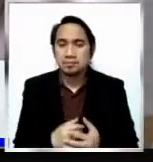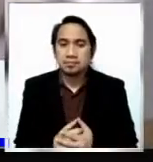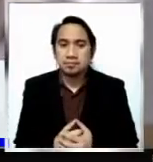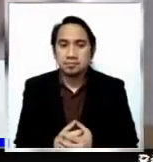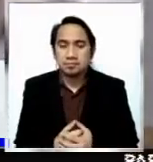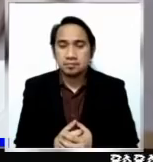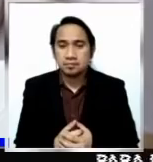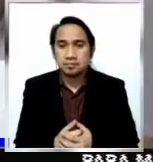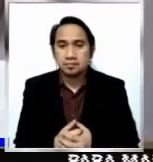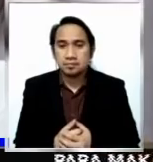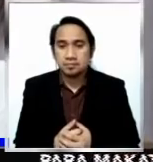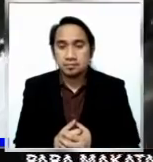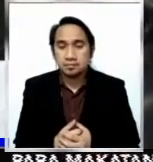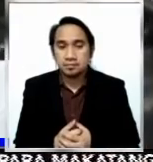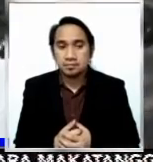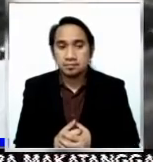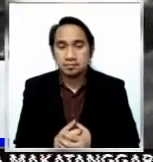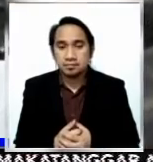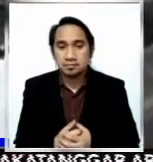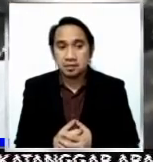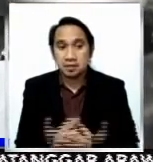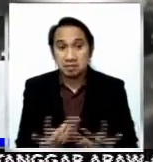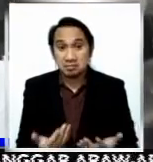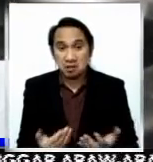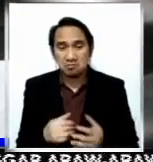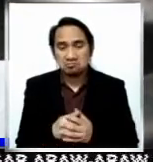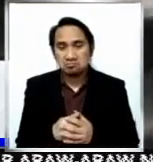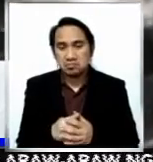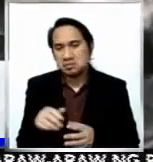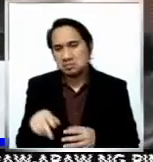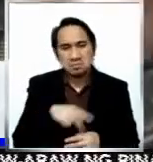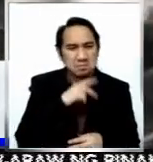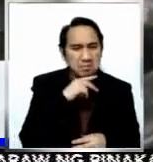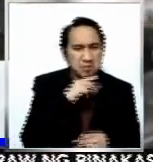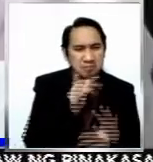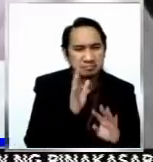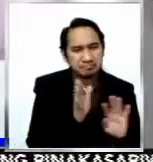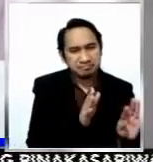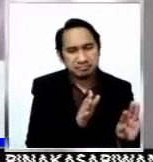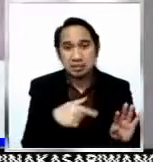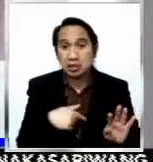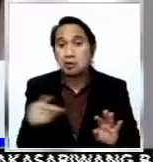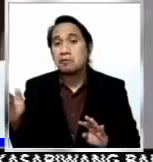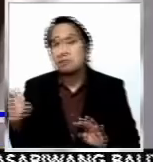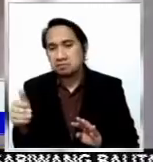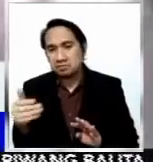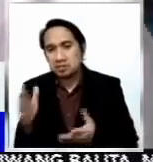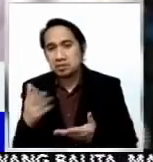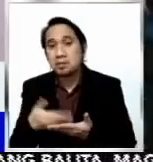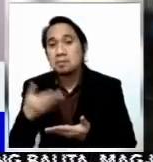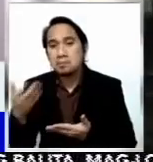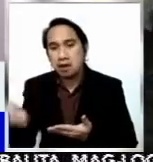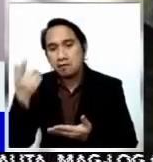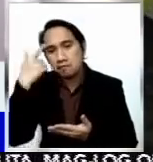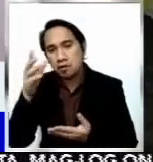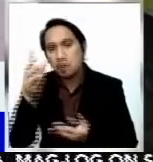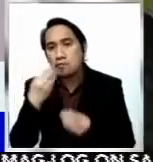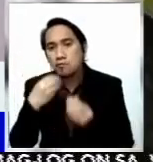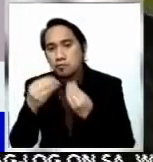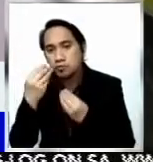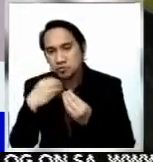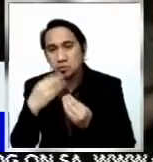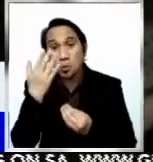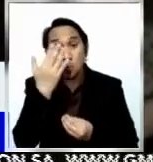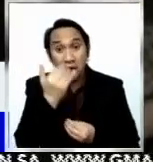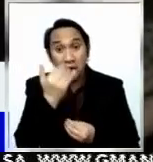Sa halip na baboy, isda na lang ang binili ni Alice para pagsaluhan sa hapunan. Kulang na sa budget talaga. Ano po ang pasok sa